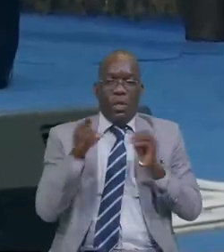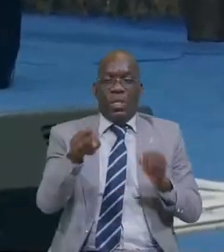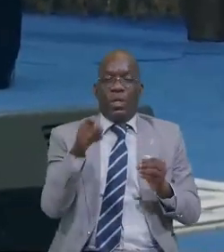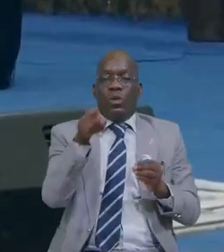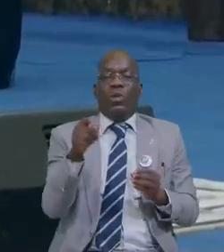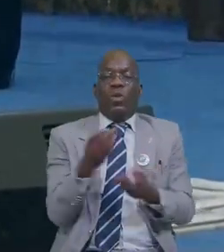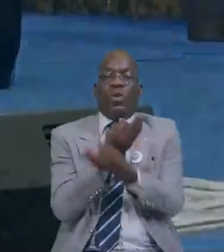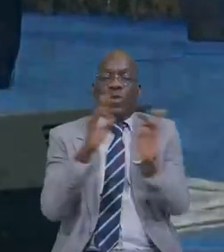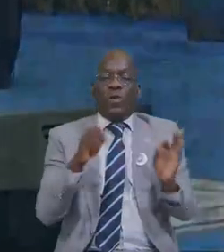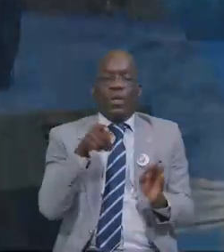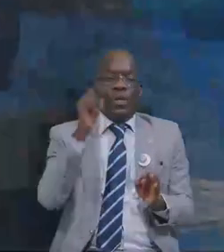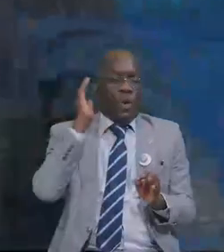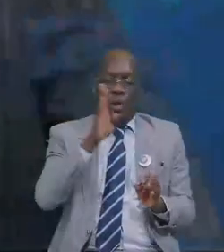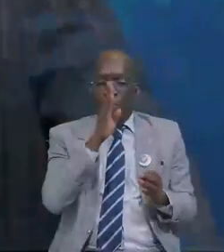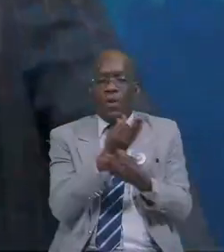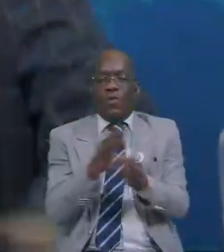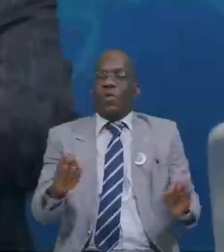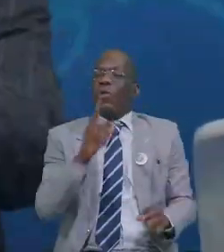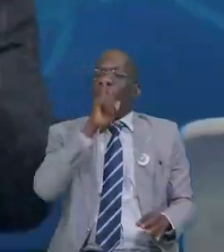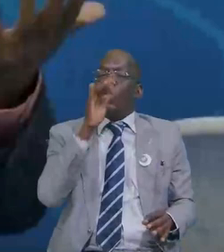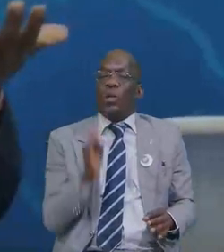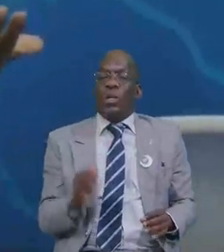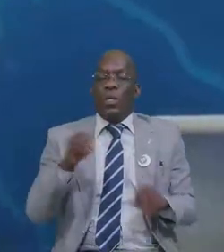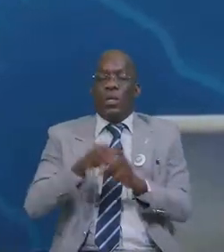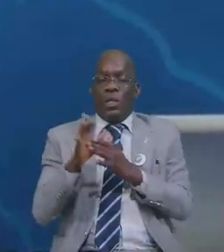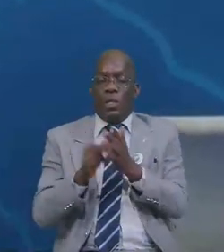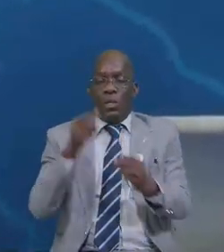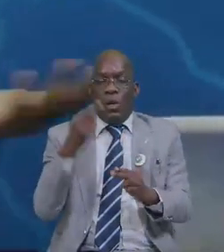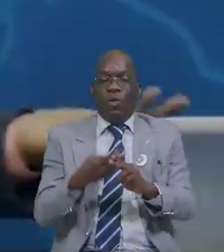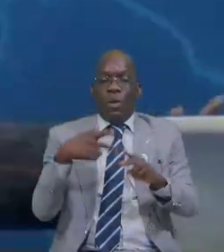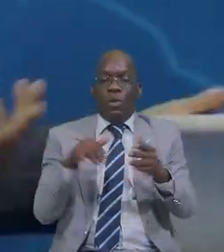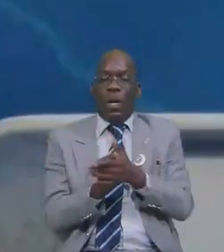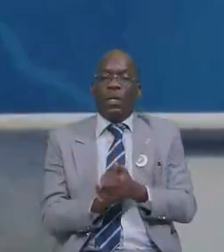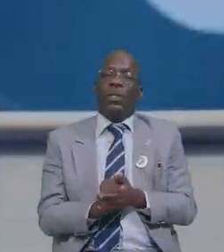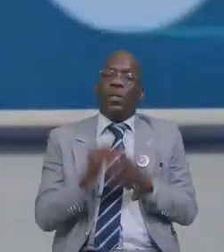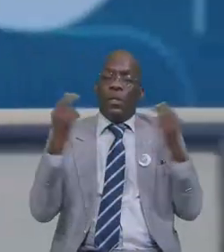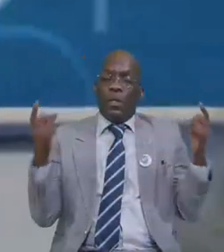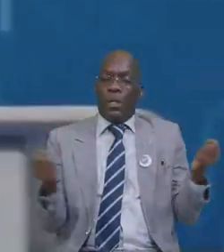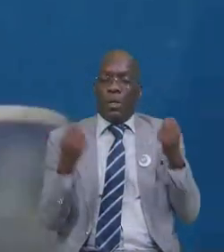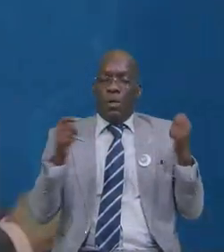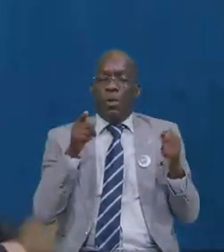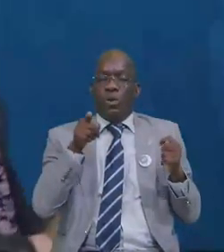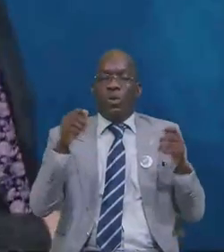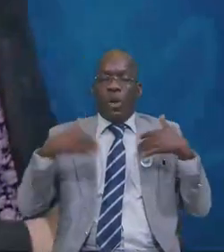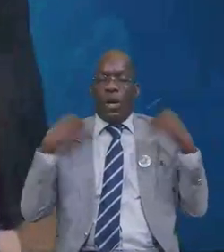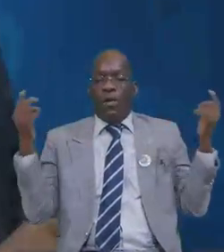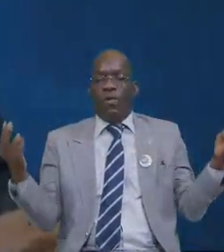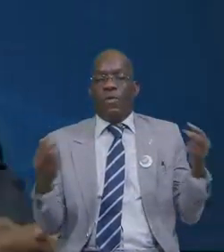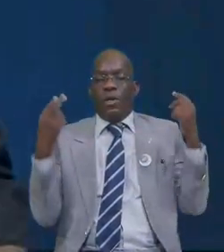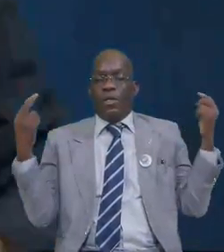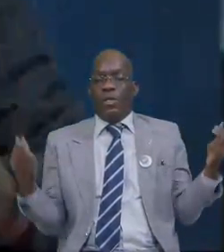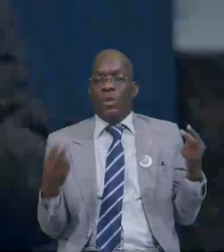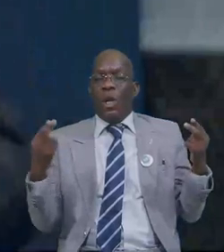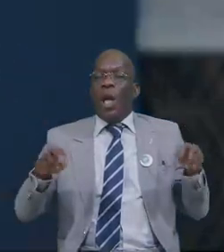seras réellement libre. Et à part de cette libération, nous avons le triomphe et nous avons la victoire. Comment quelqu'un peut-il avoir la